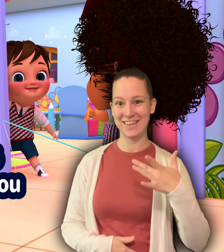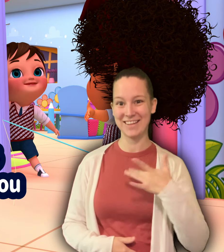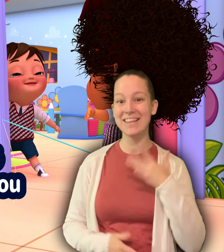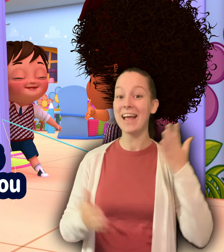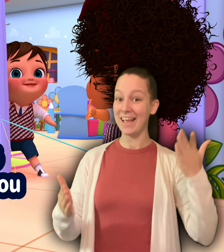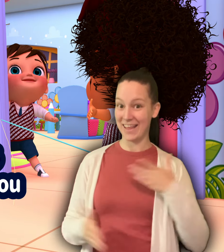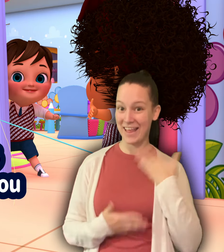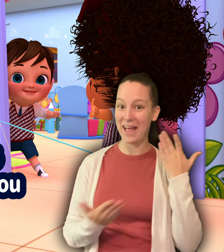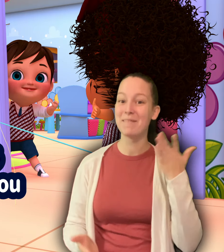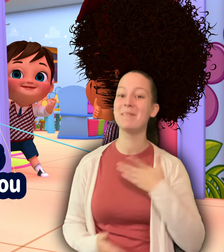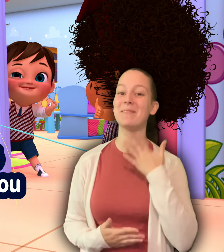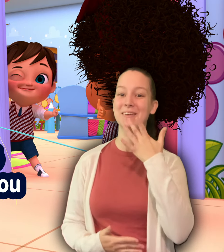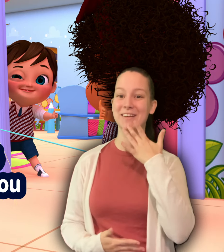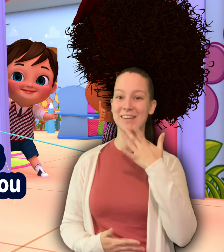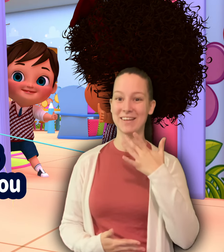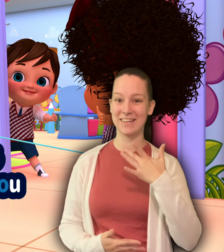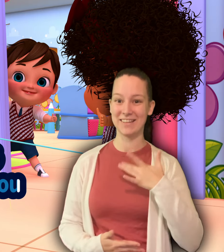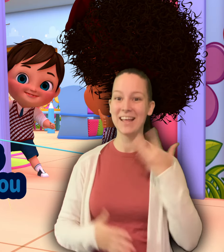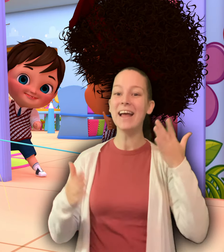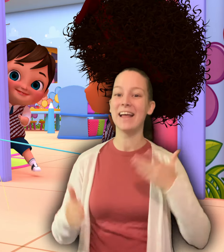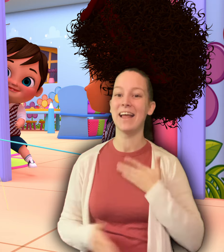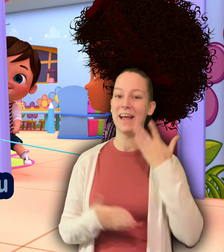誕生日おめでとう